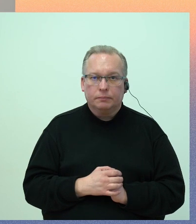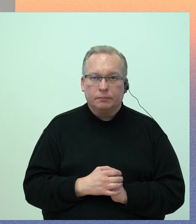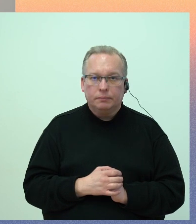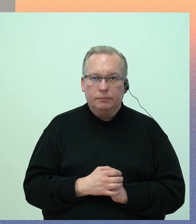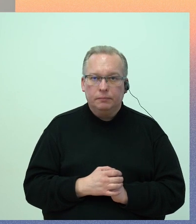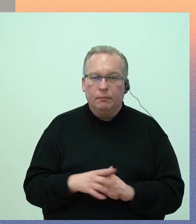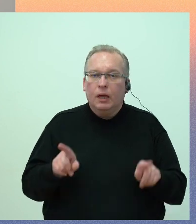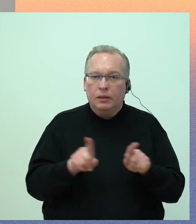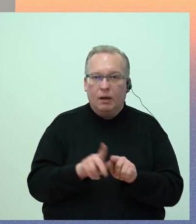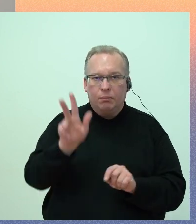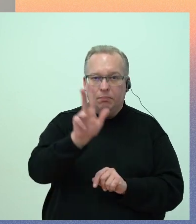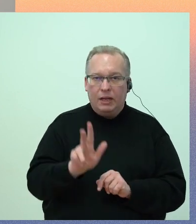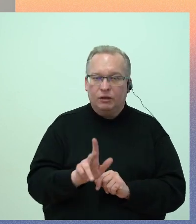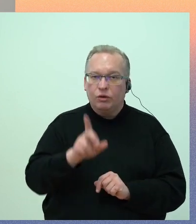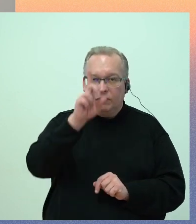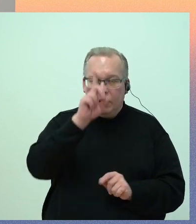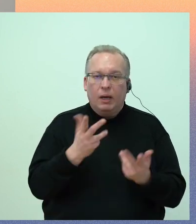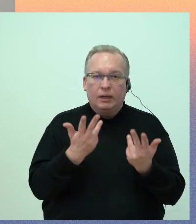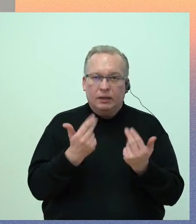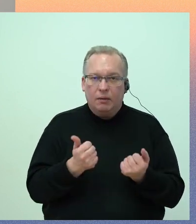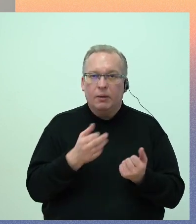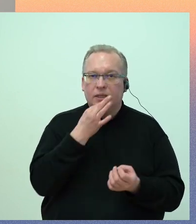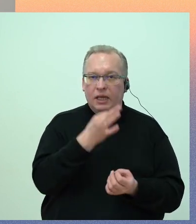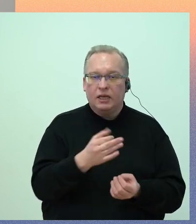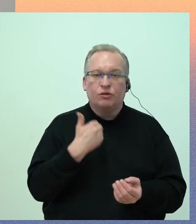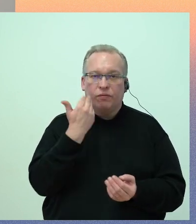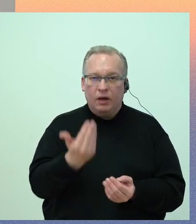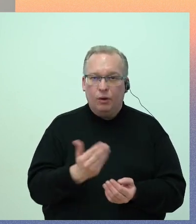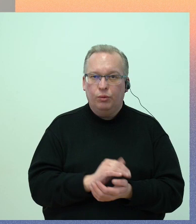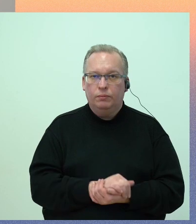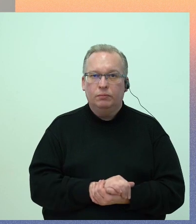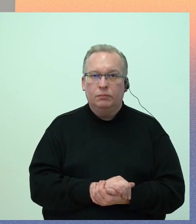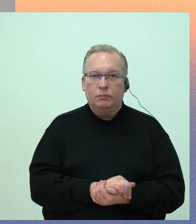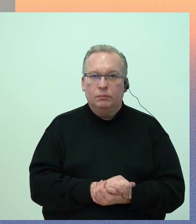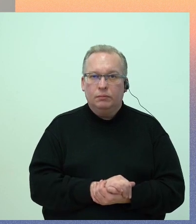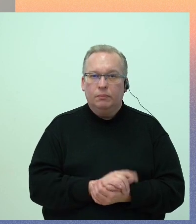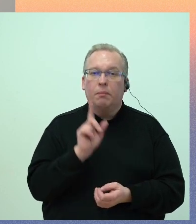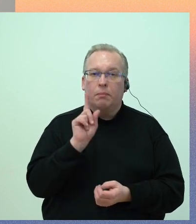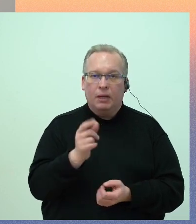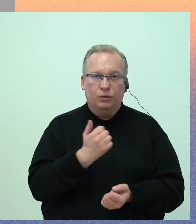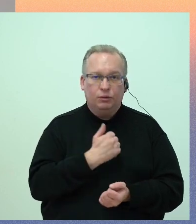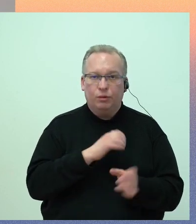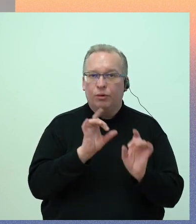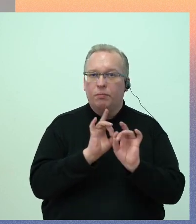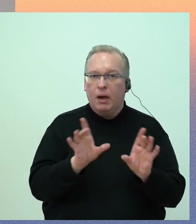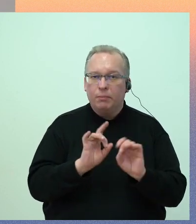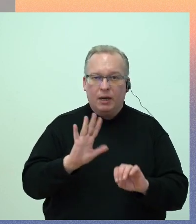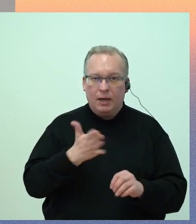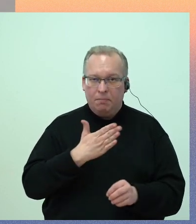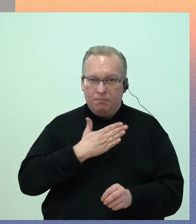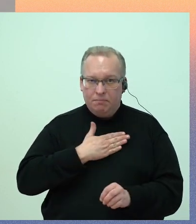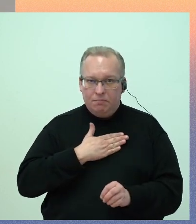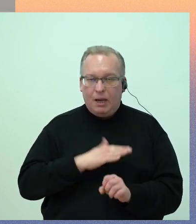Tiek Baltijos valstybėse, be abejo, kalbėsiu apie tai vėliau. Tačiau turiu papasakoti, kaip